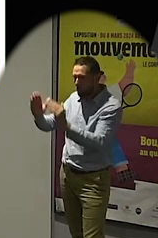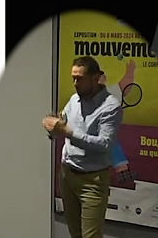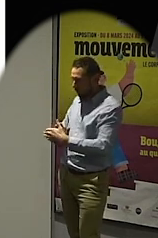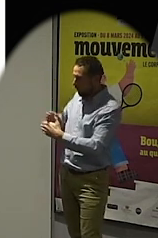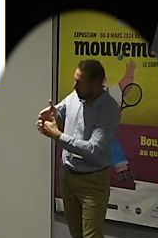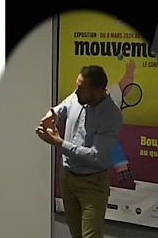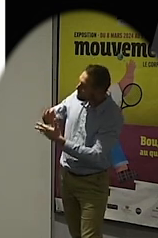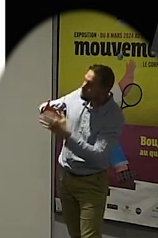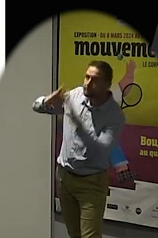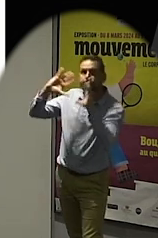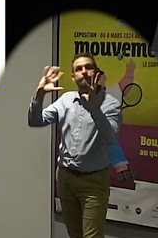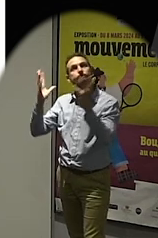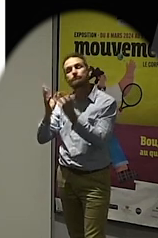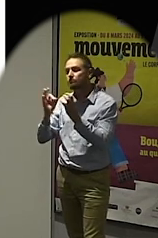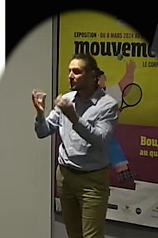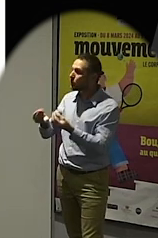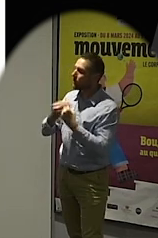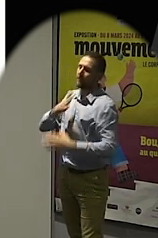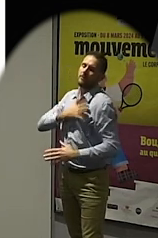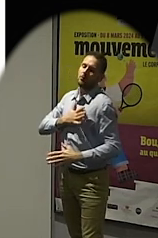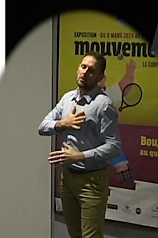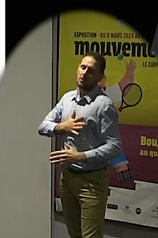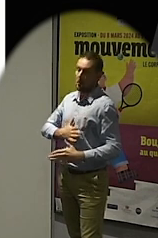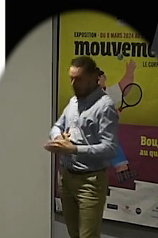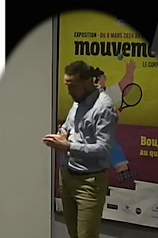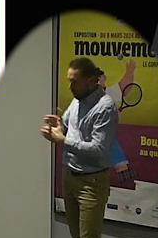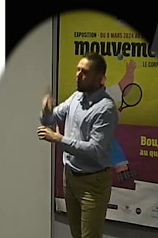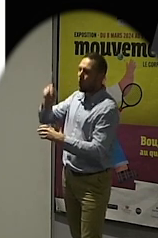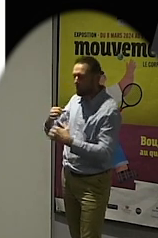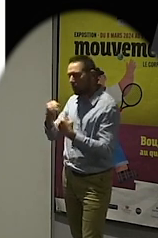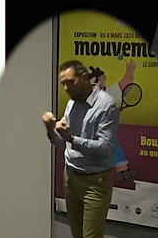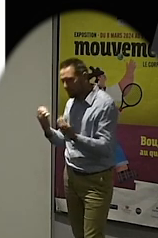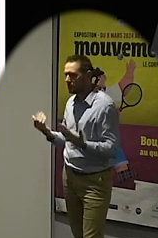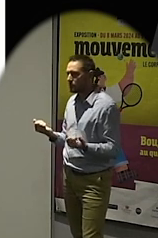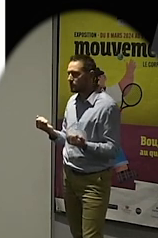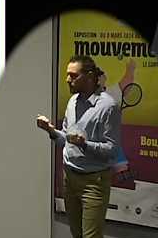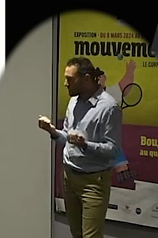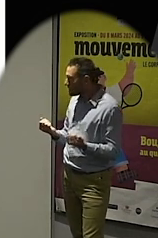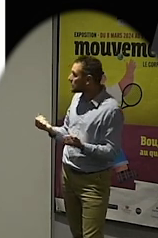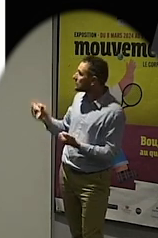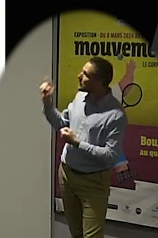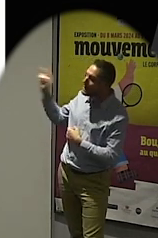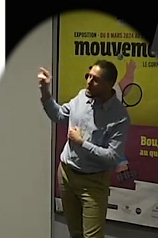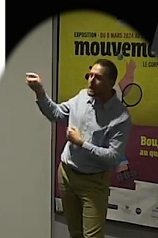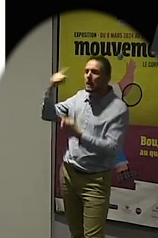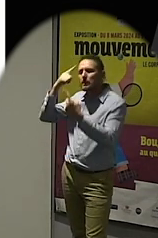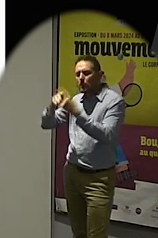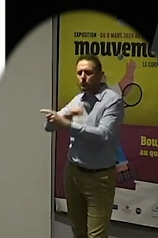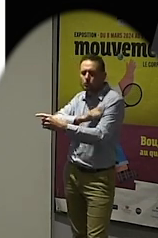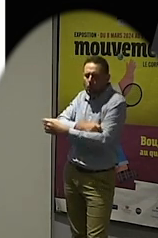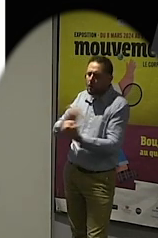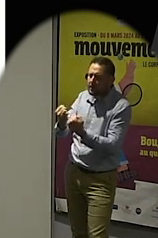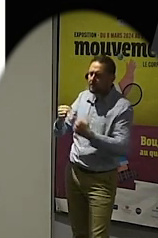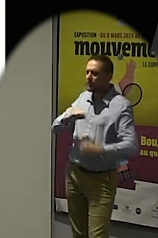déjà dans une notion de bien-être avant de pratiquer. L'activité physique ici est un prétexte, hein, pour créer du lien